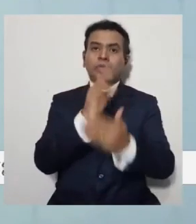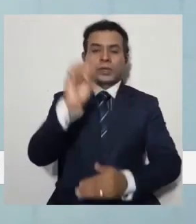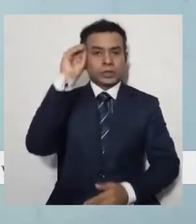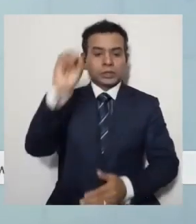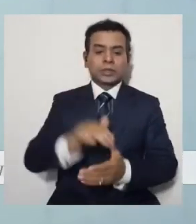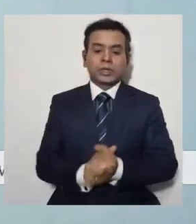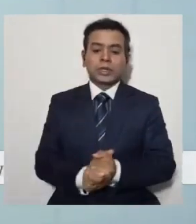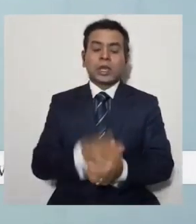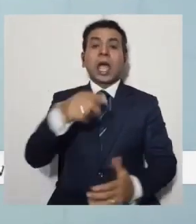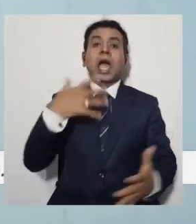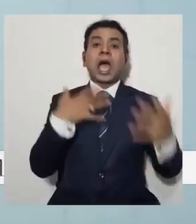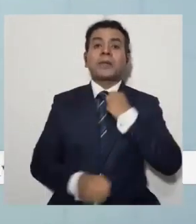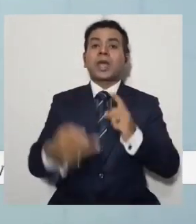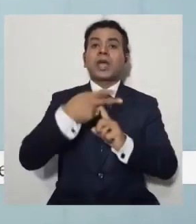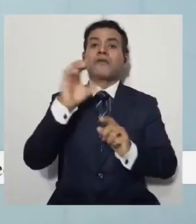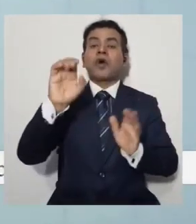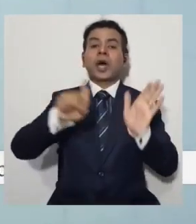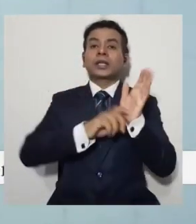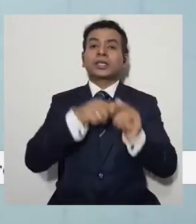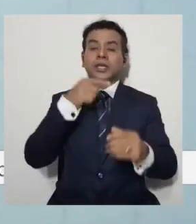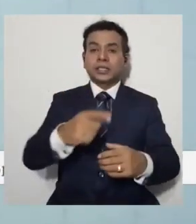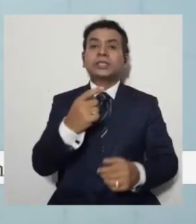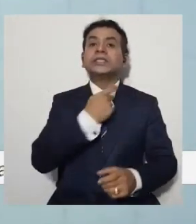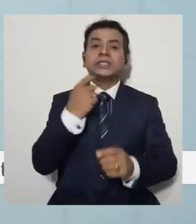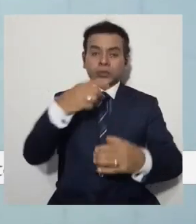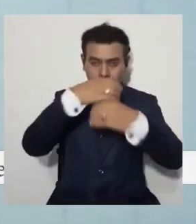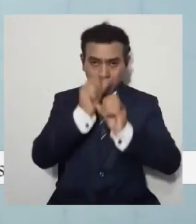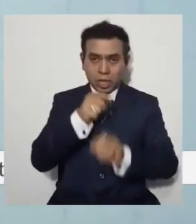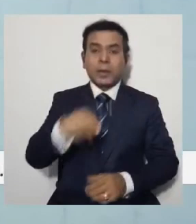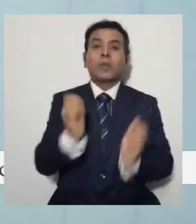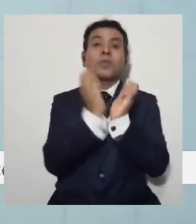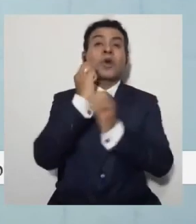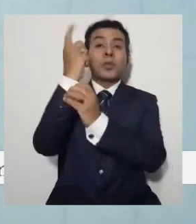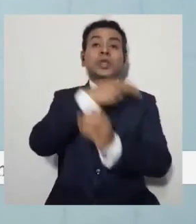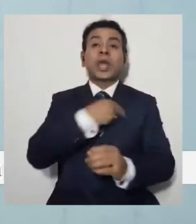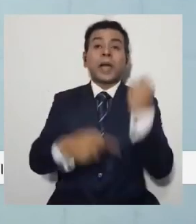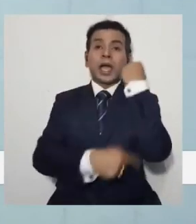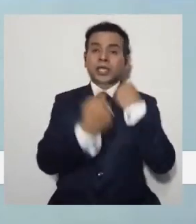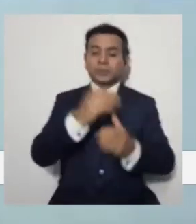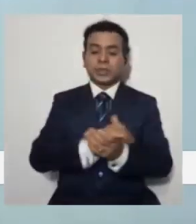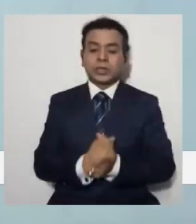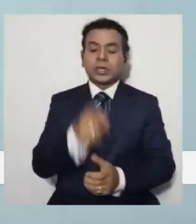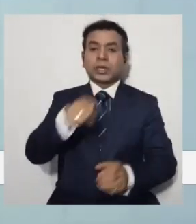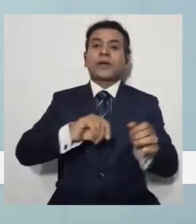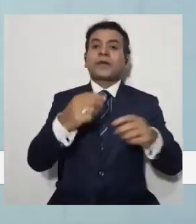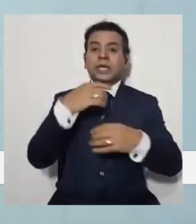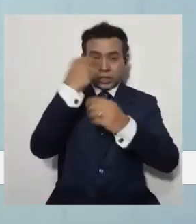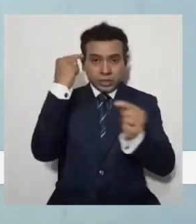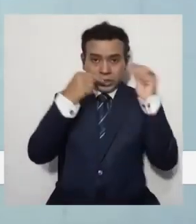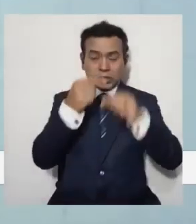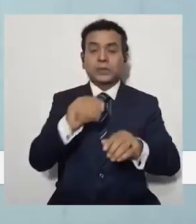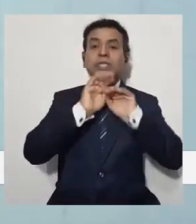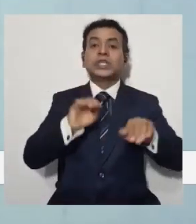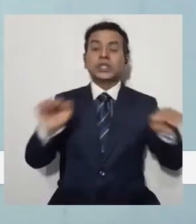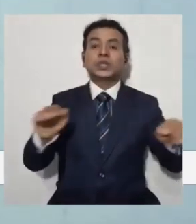মুজিব মেডিকেল বিশ্ববিদ্যালয়, চাইল্ড হেলথ রিসার্চ ফাউন্ডেশন অ্যান্ড শিশু হসপিটাল, ICDDRB, ইনস্টিটিউট অব